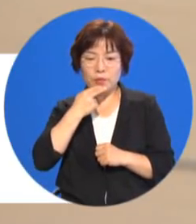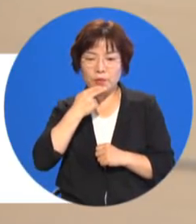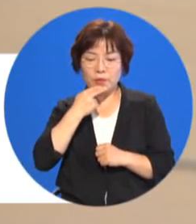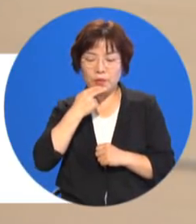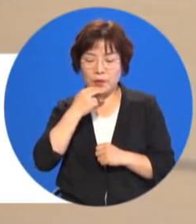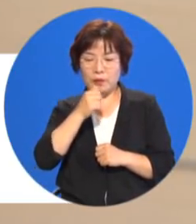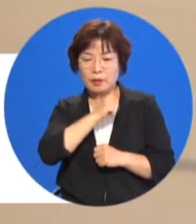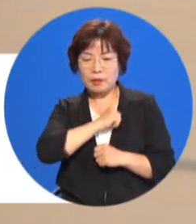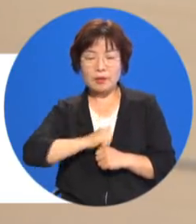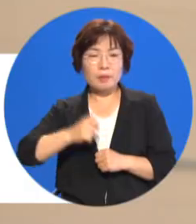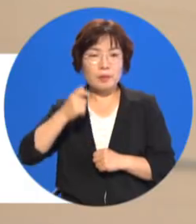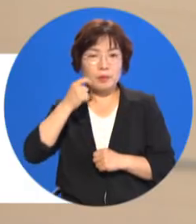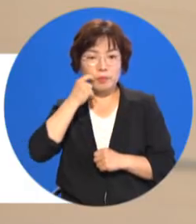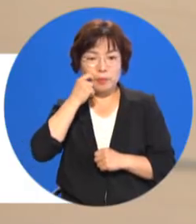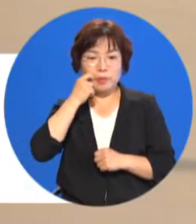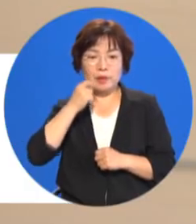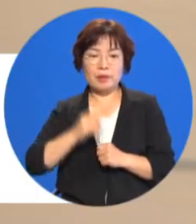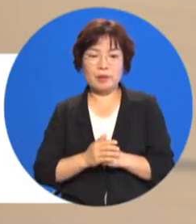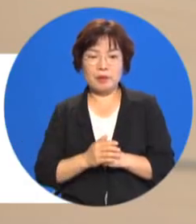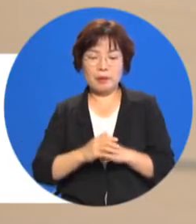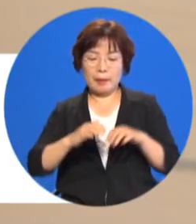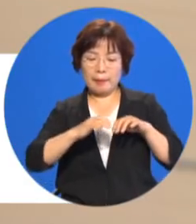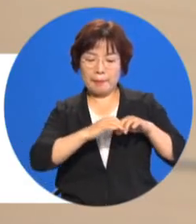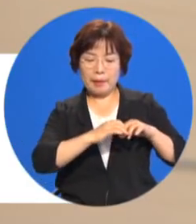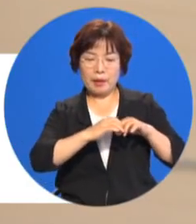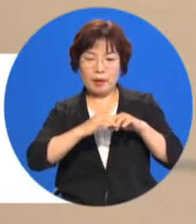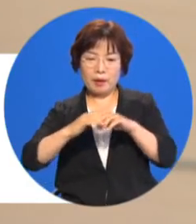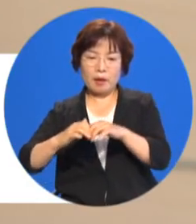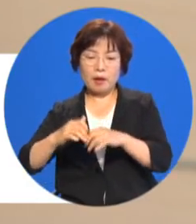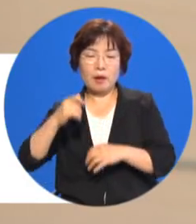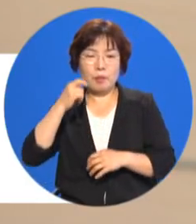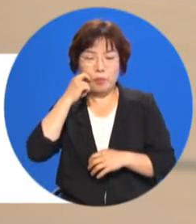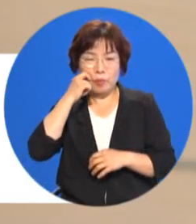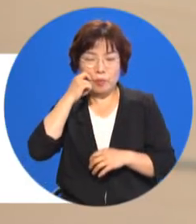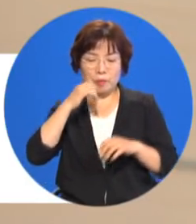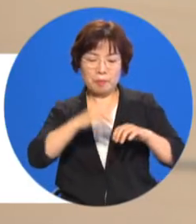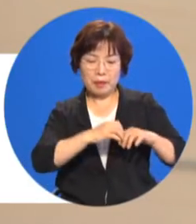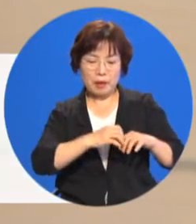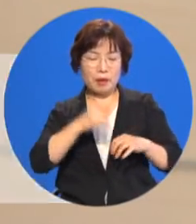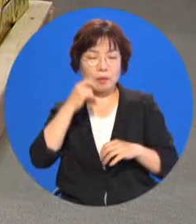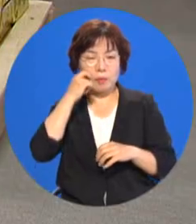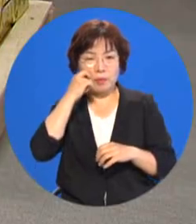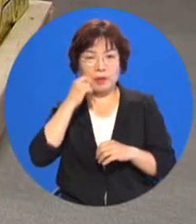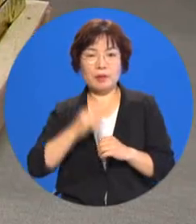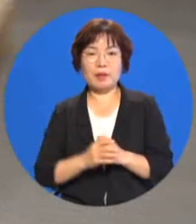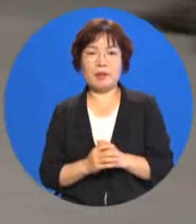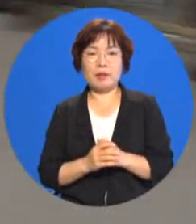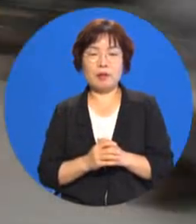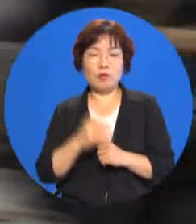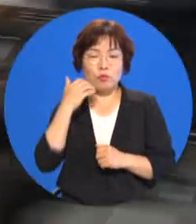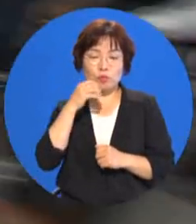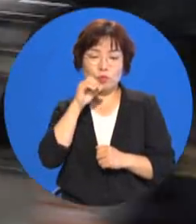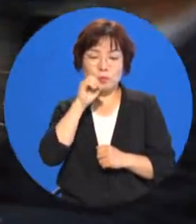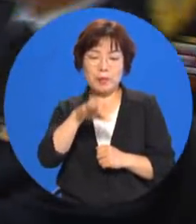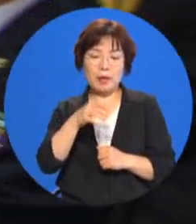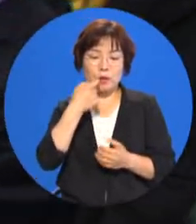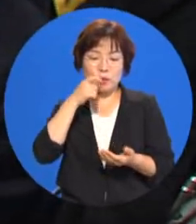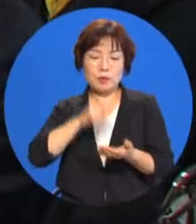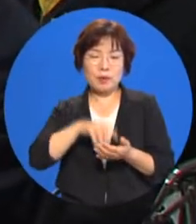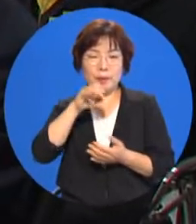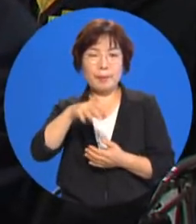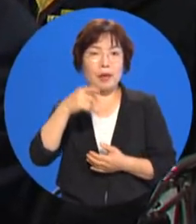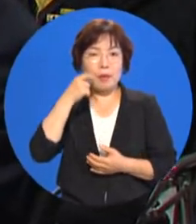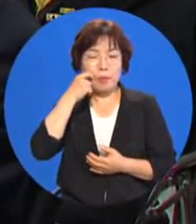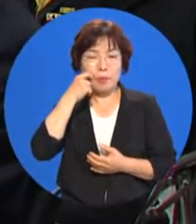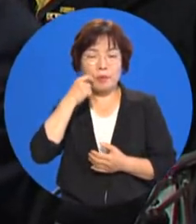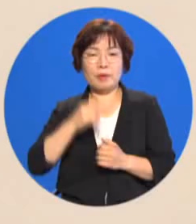도저히 같이 있을 수가 없고 후퇴도 못하고 전진도 안 되고. 누구에게도 쉽게 털어놓을 수